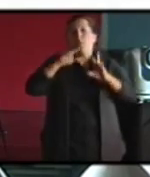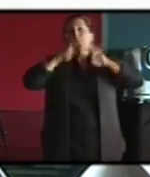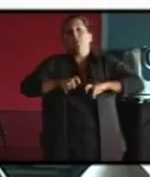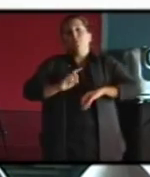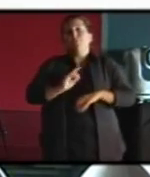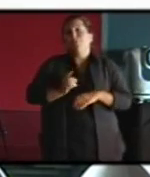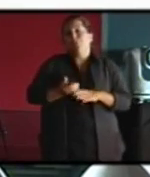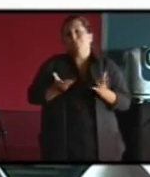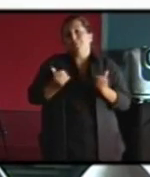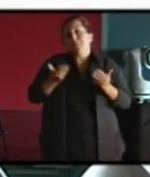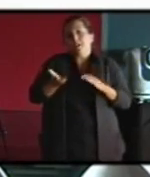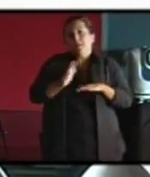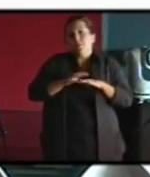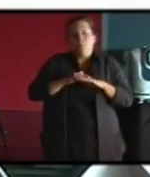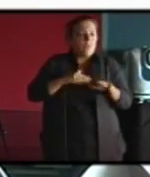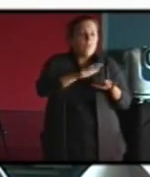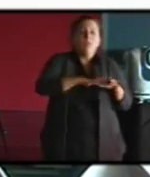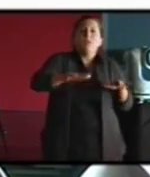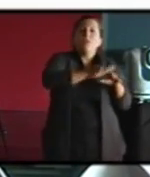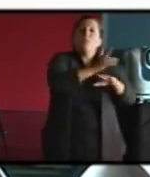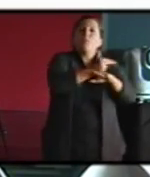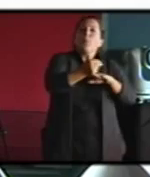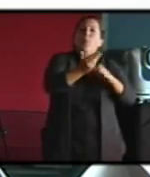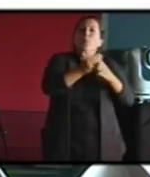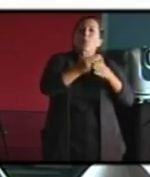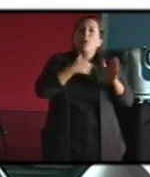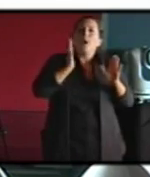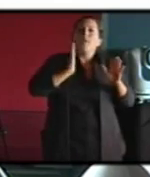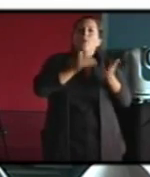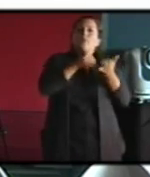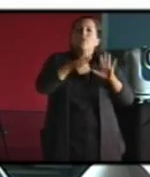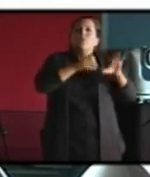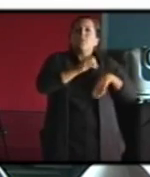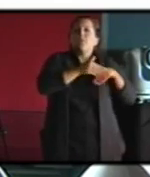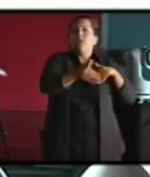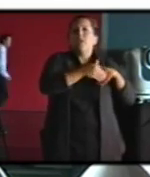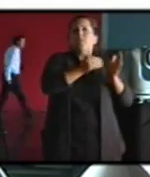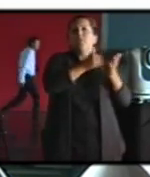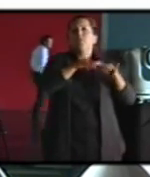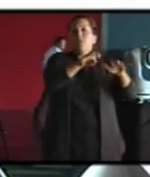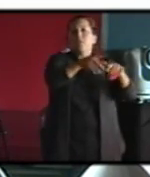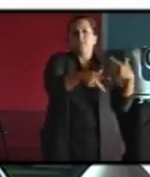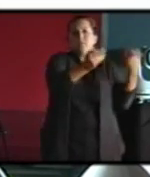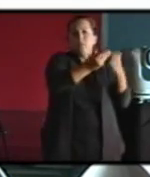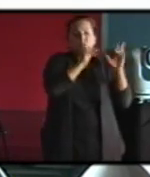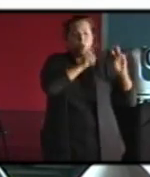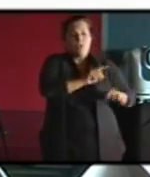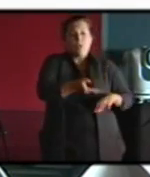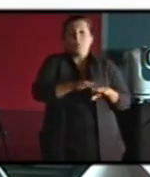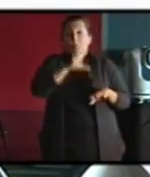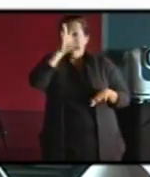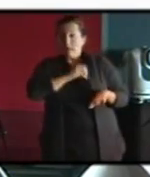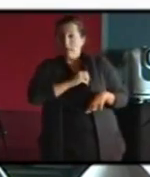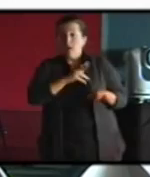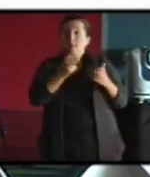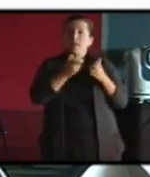hein, sur le parc bureau de ces années-là, mais c'est un peu le fruit de hasard, parce qu'on a travaillé,